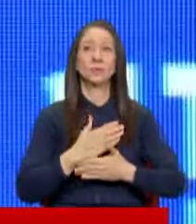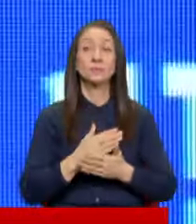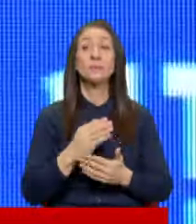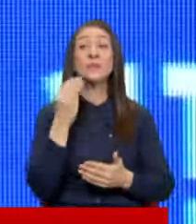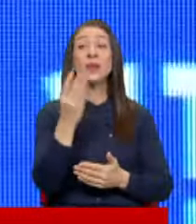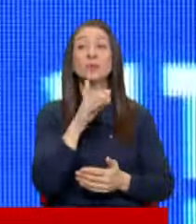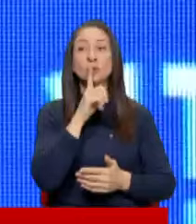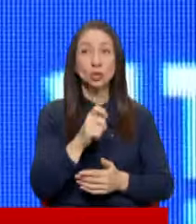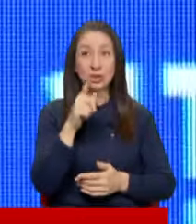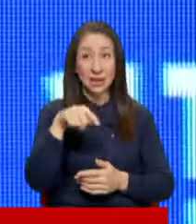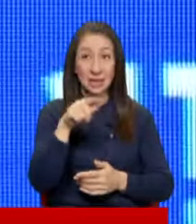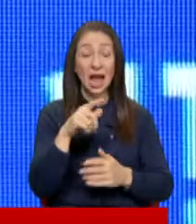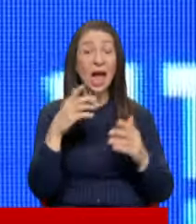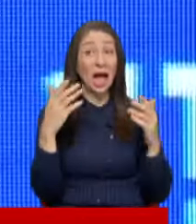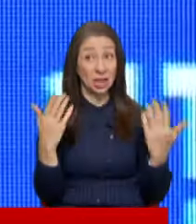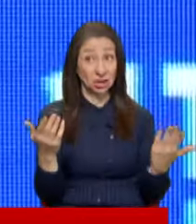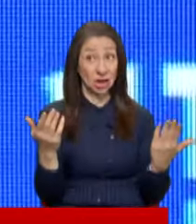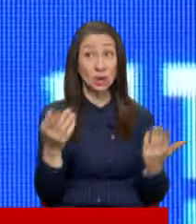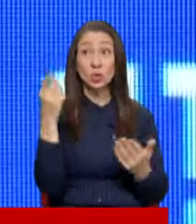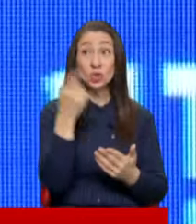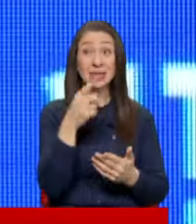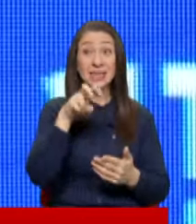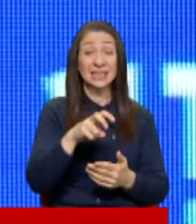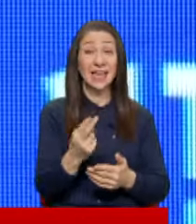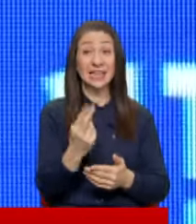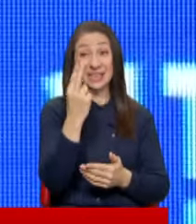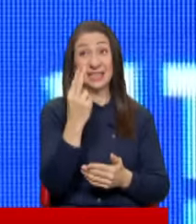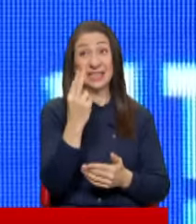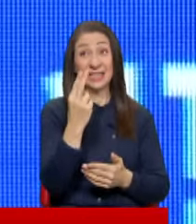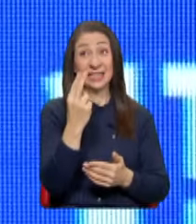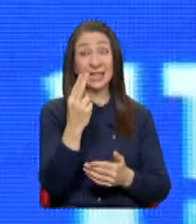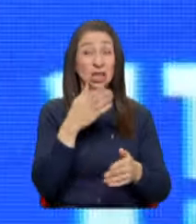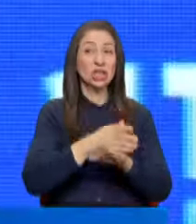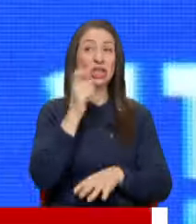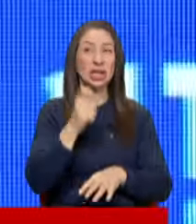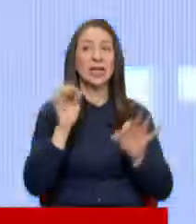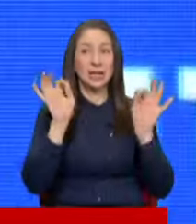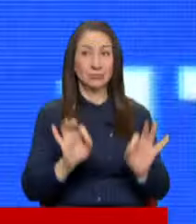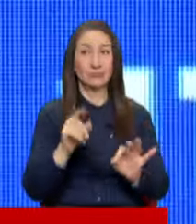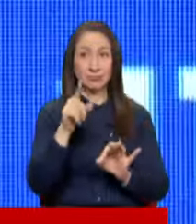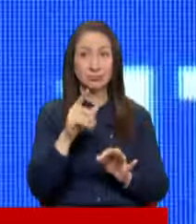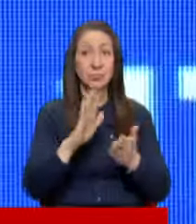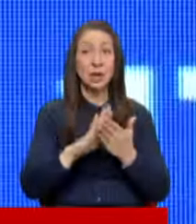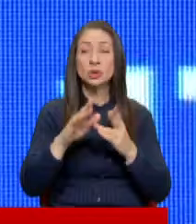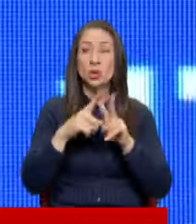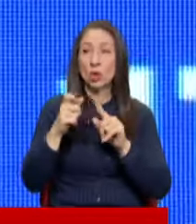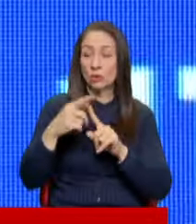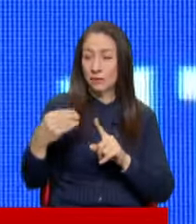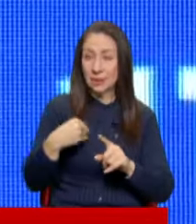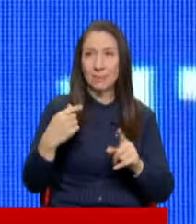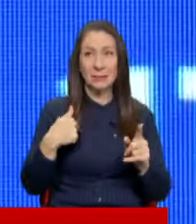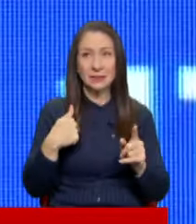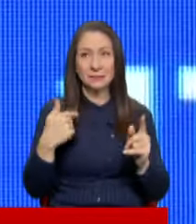verdiğiniz sözlerin ancak % 7'sini gerçekleştirdiniz arkadaşlar not